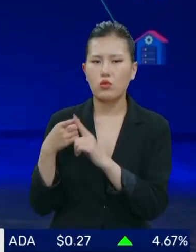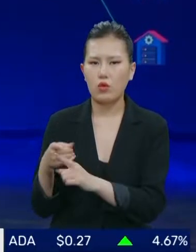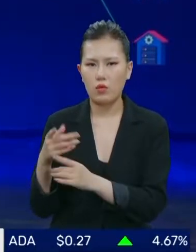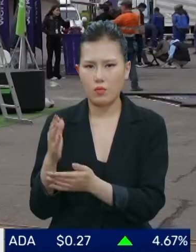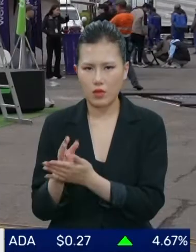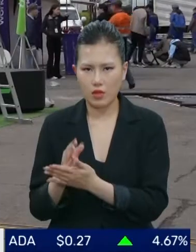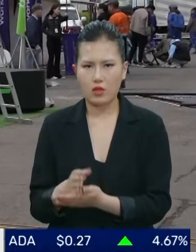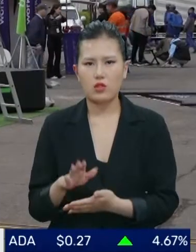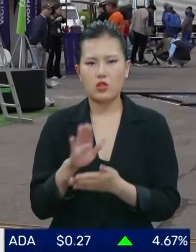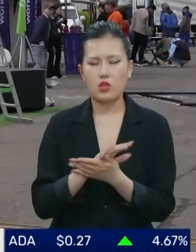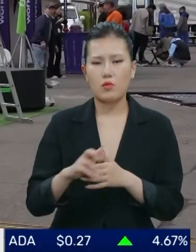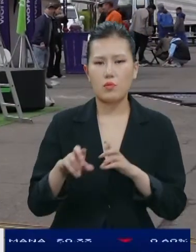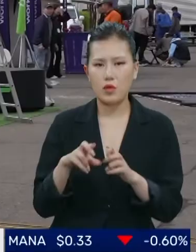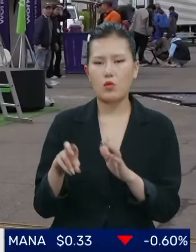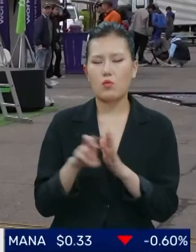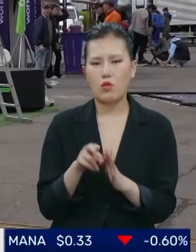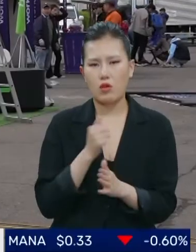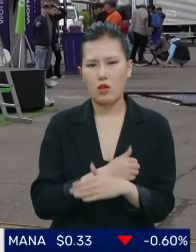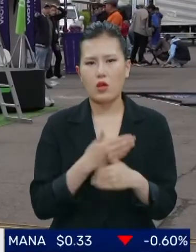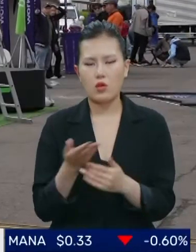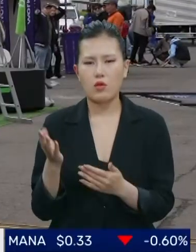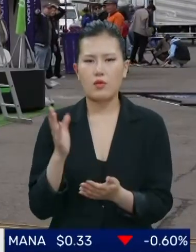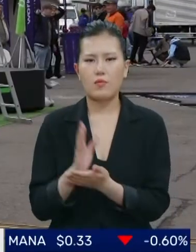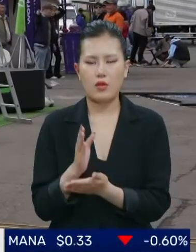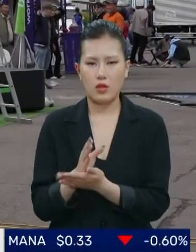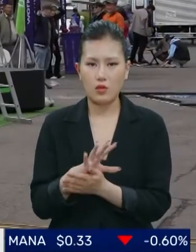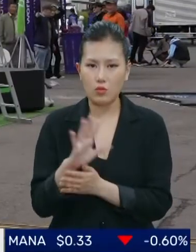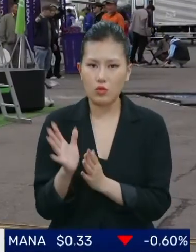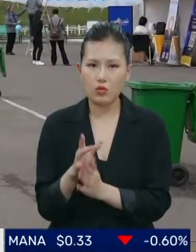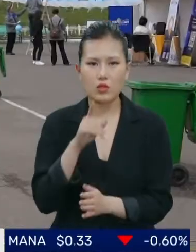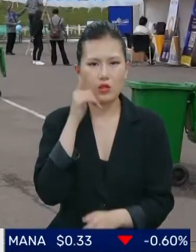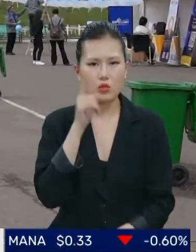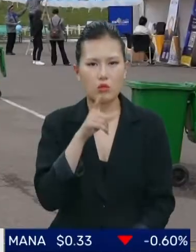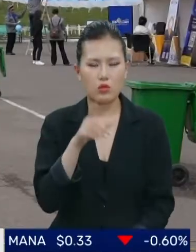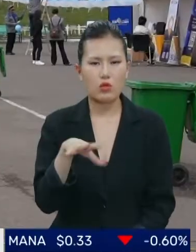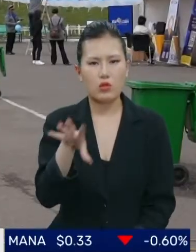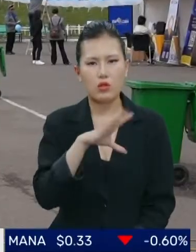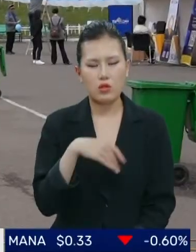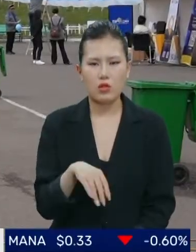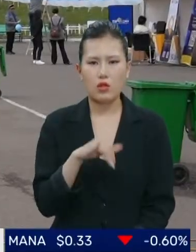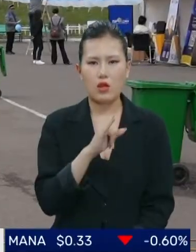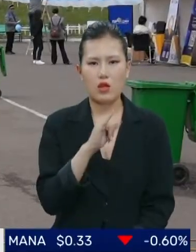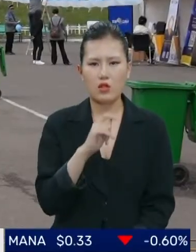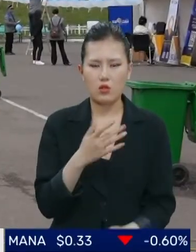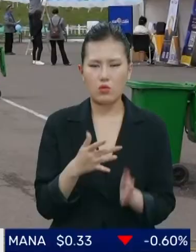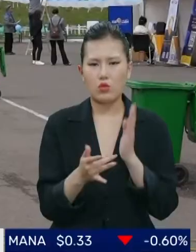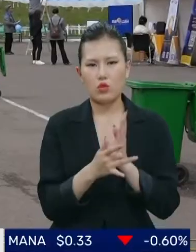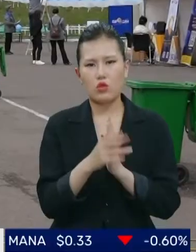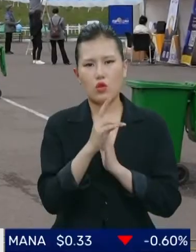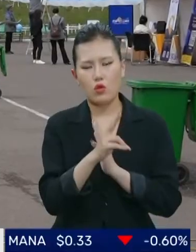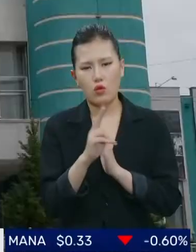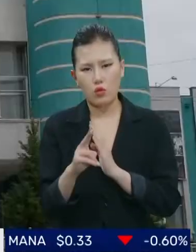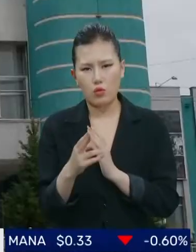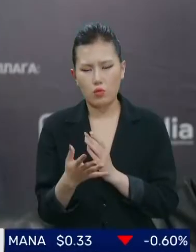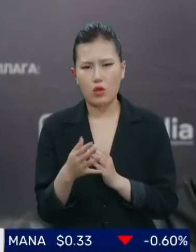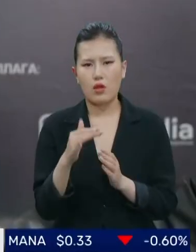хийх боломжууд маш олон байгаа. Энэ хүсвүүлийг одоо залуучууд маань IT технологийн компаниуд маань энэ IT